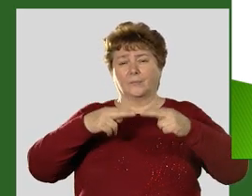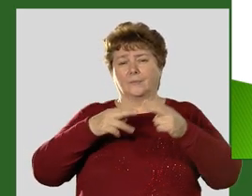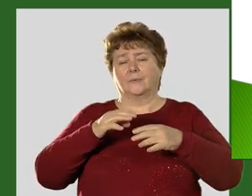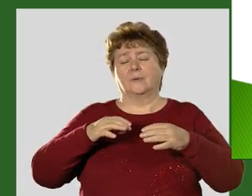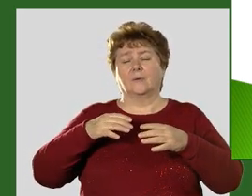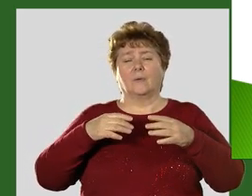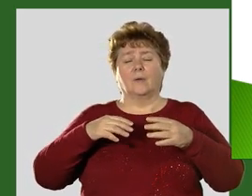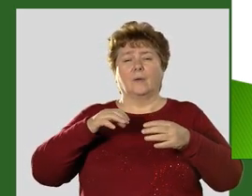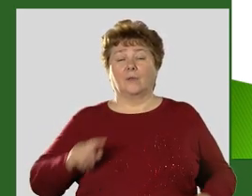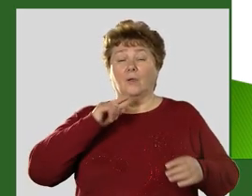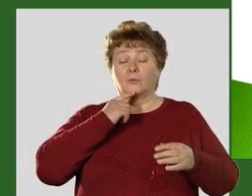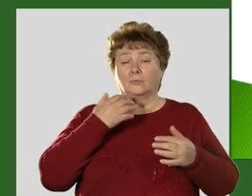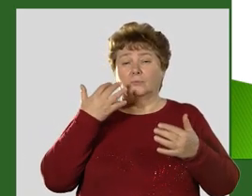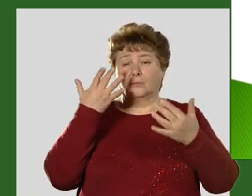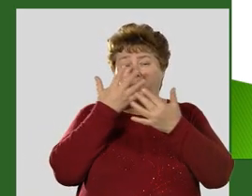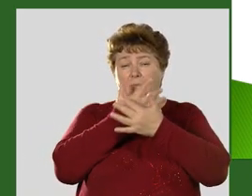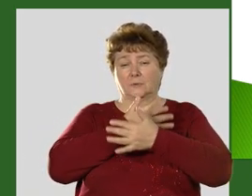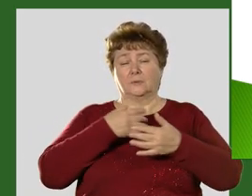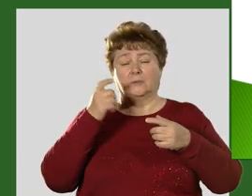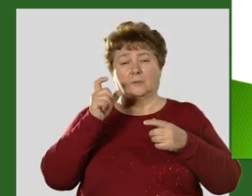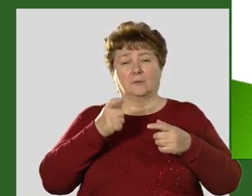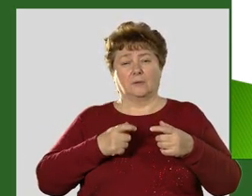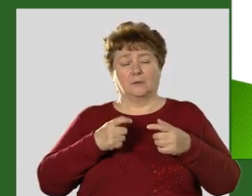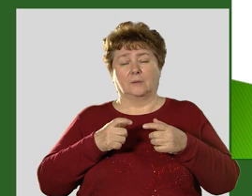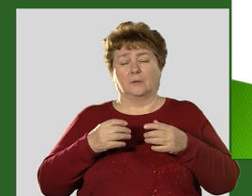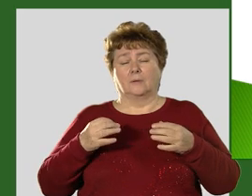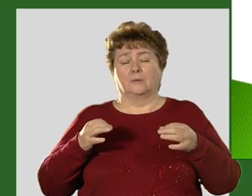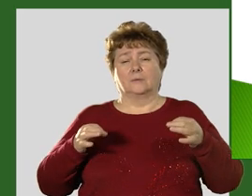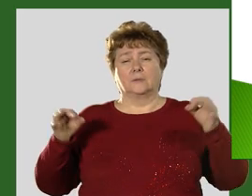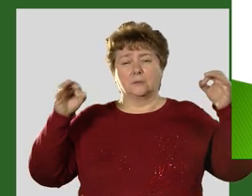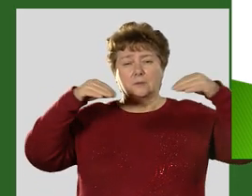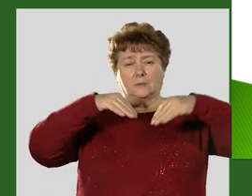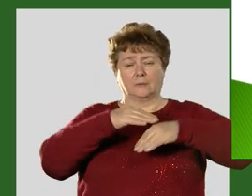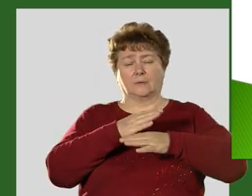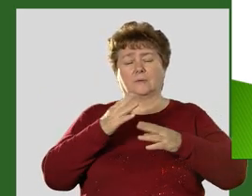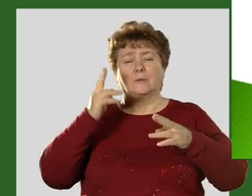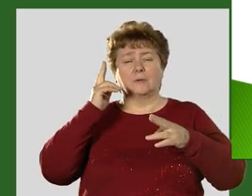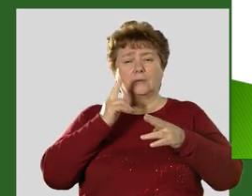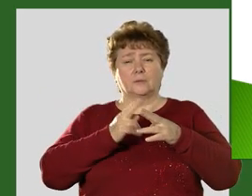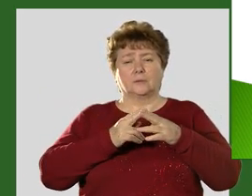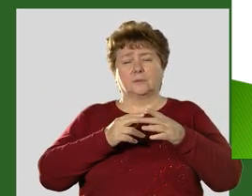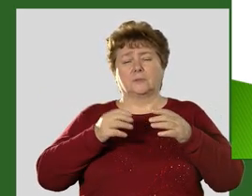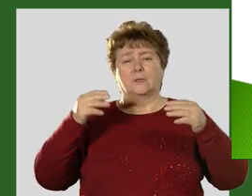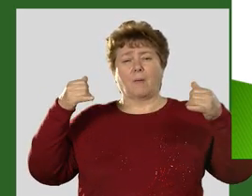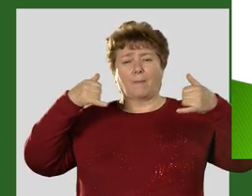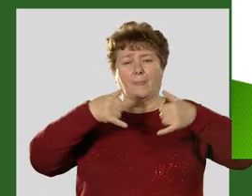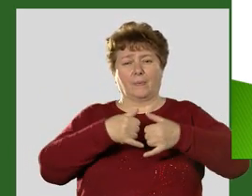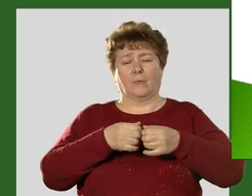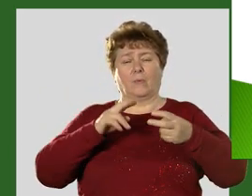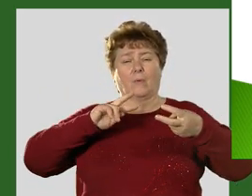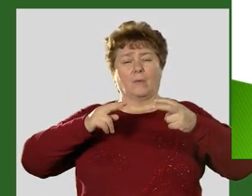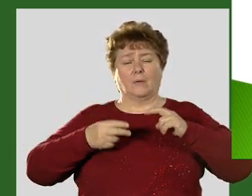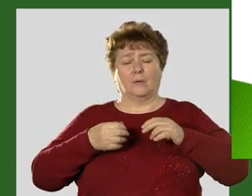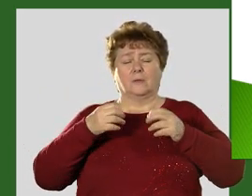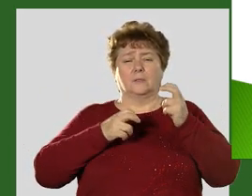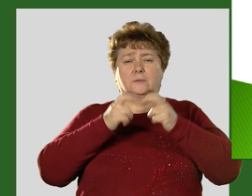производственных предприятий трудно представить без стекла, органично сливающегося железобетонными конструкциями.